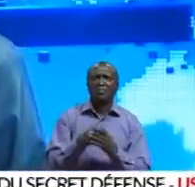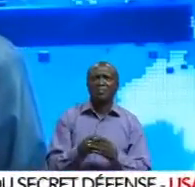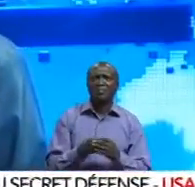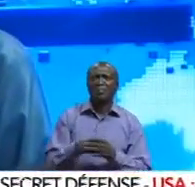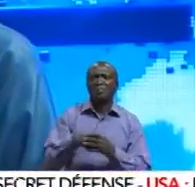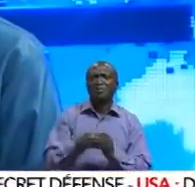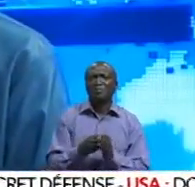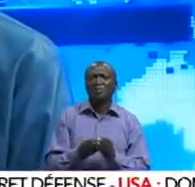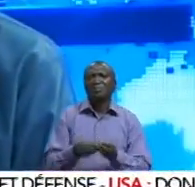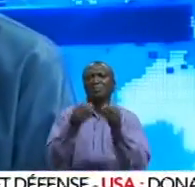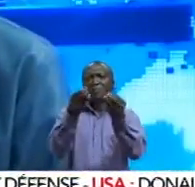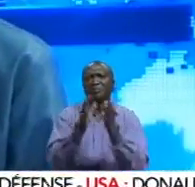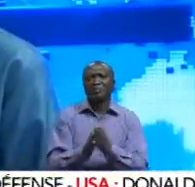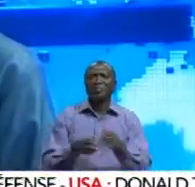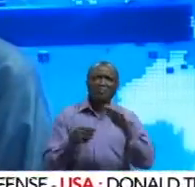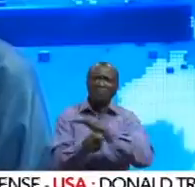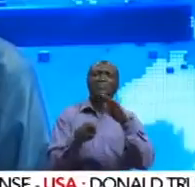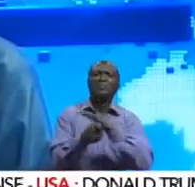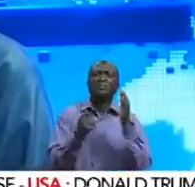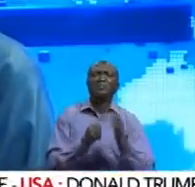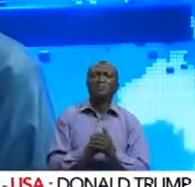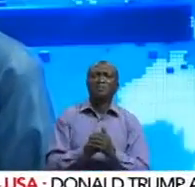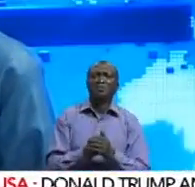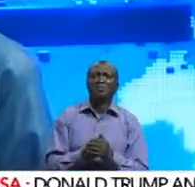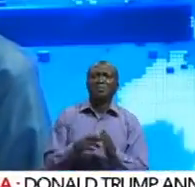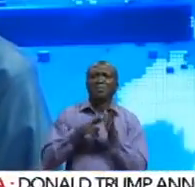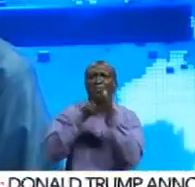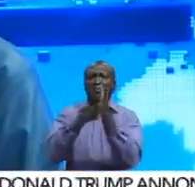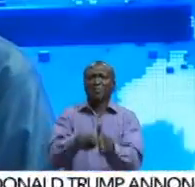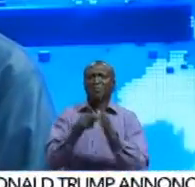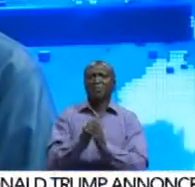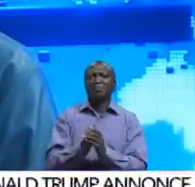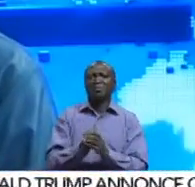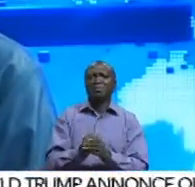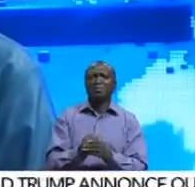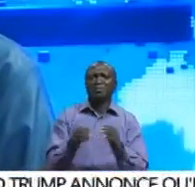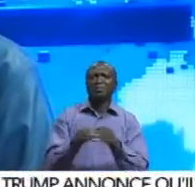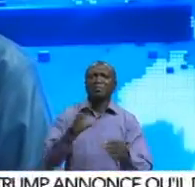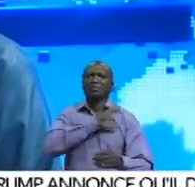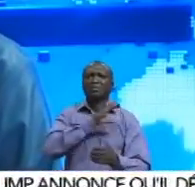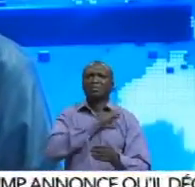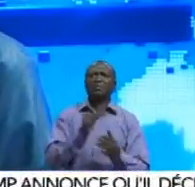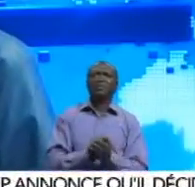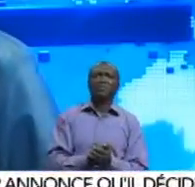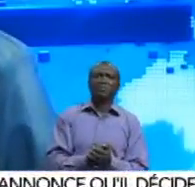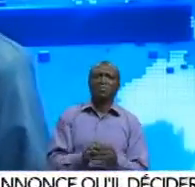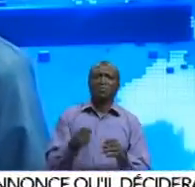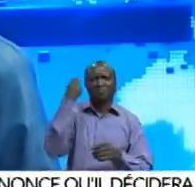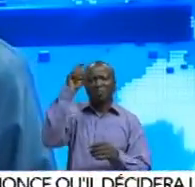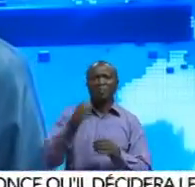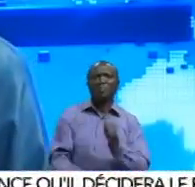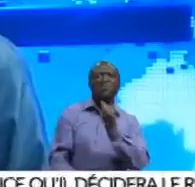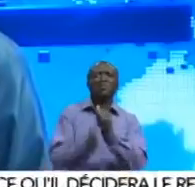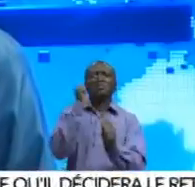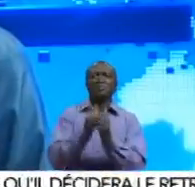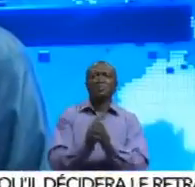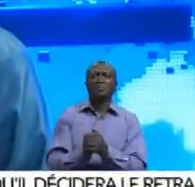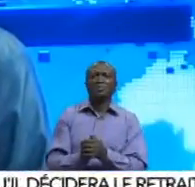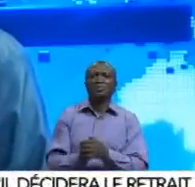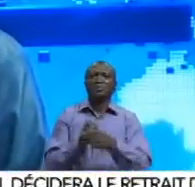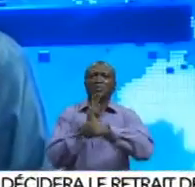criminalité mais surtout de renforcer l'effectif des forces de sécurité pour qu'on puisse aller vers plus de